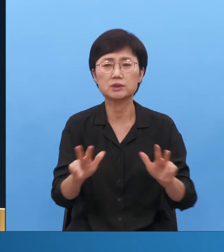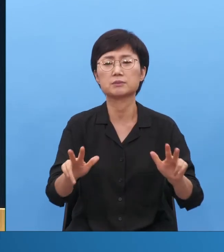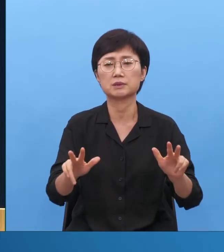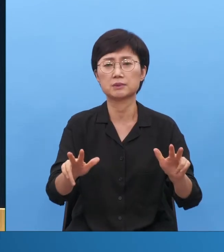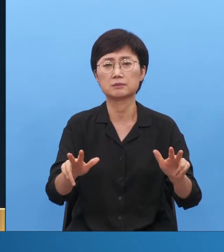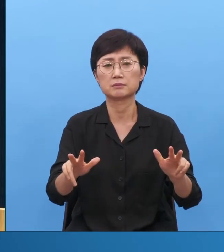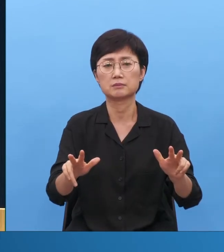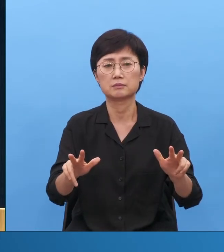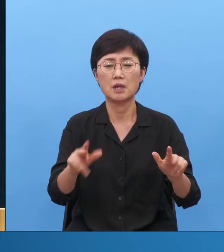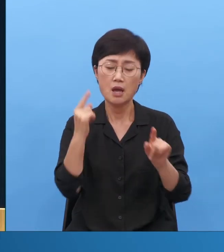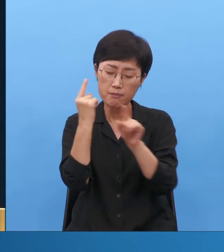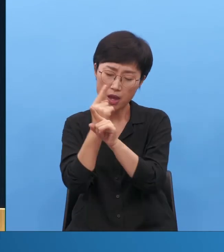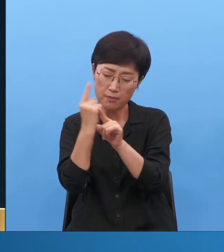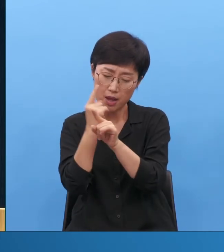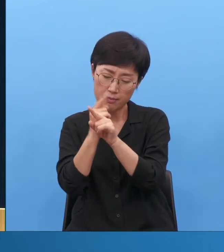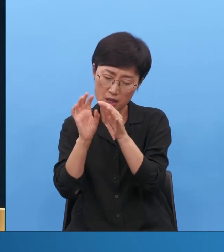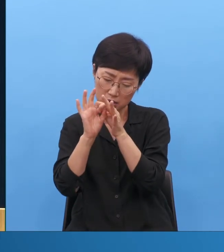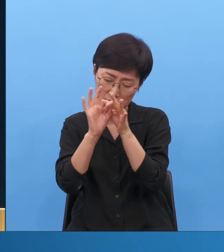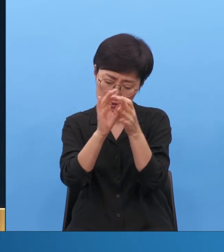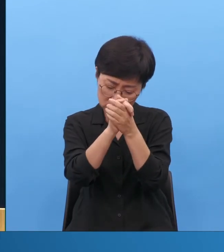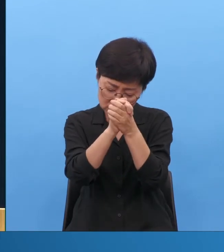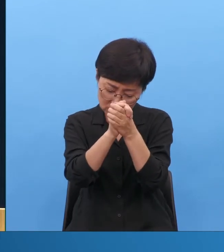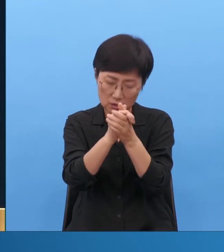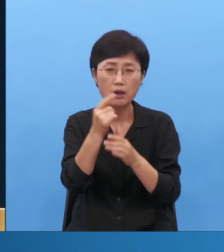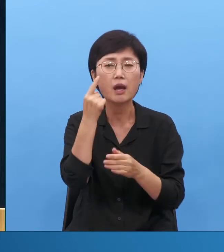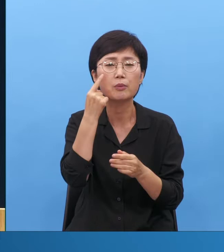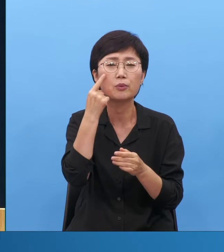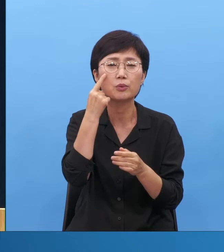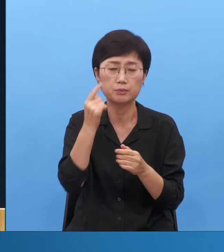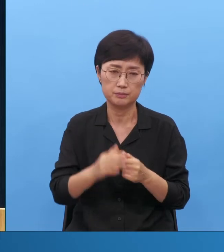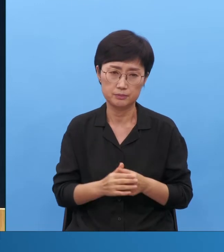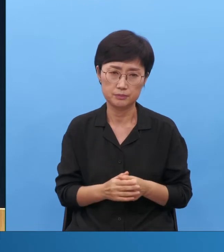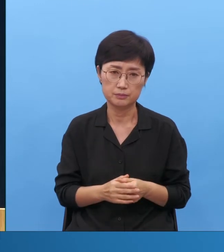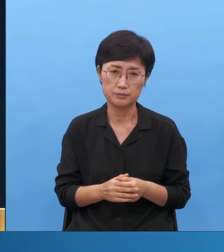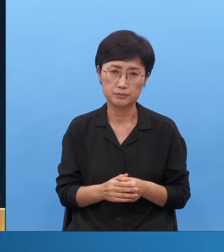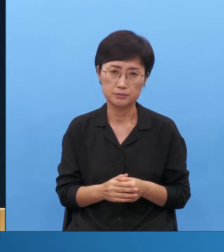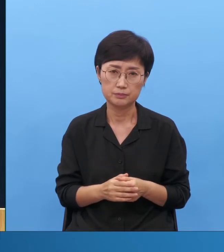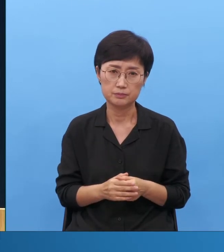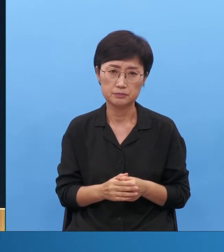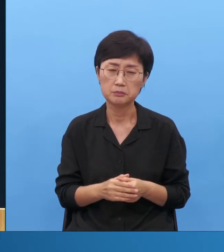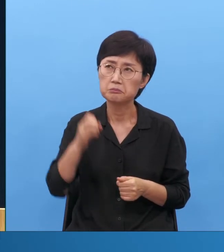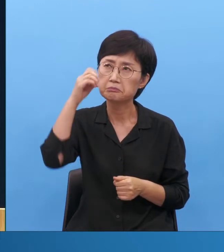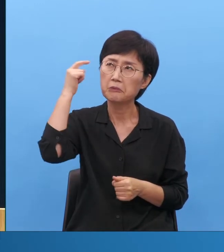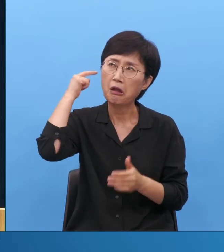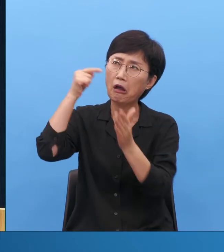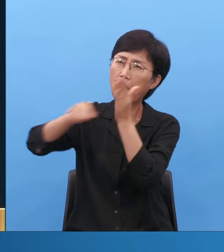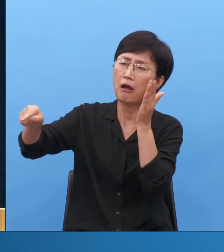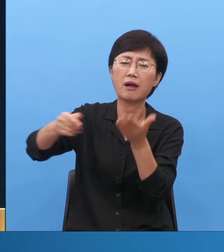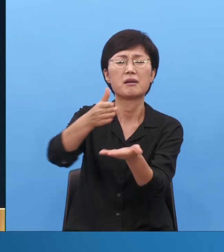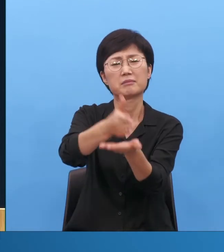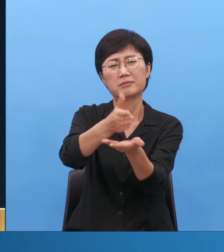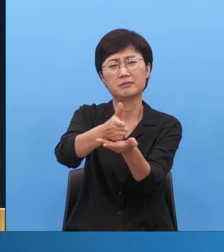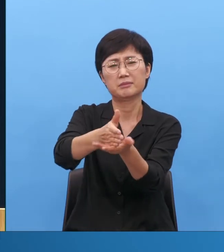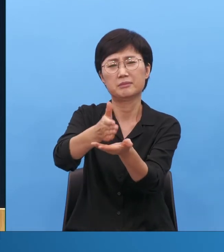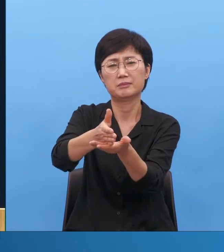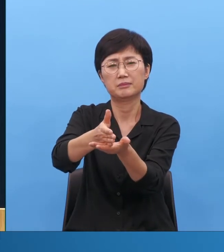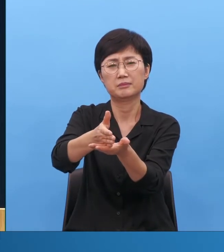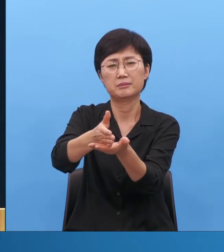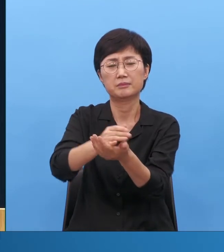해보세요. 계속 해보세요. 어떤 일이 벌어지는지. Continue to pray that prayer and see what happens. 이걸 놓치지 말라는 겁니다. Do not lose hold of this.